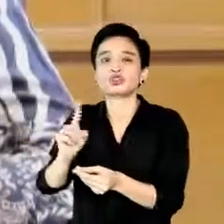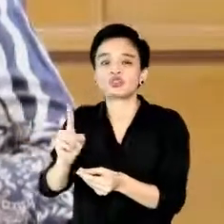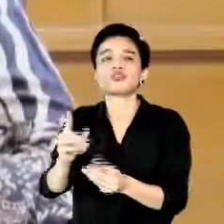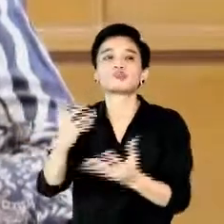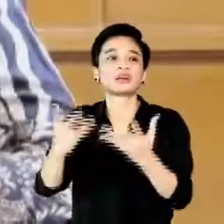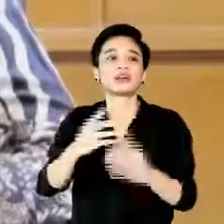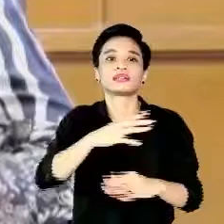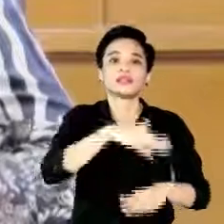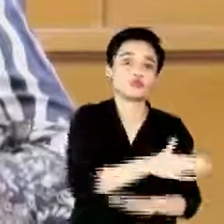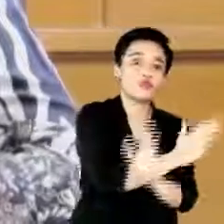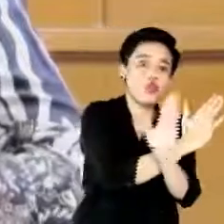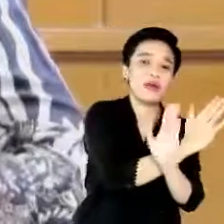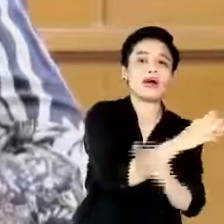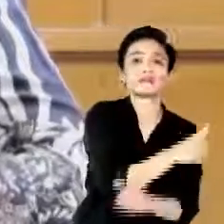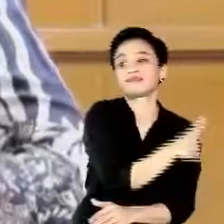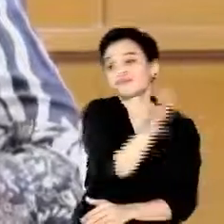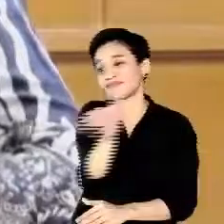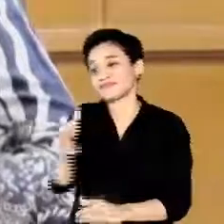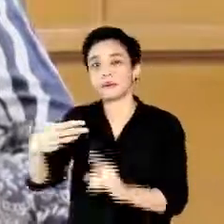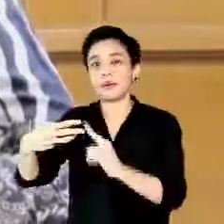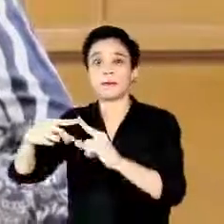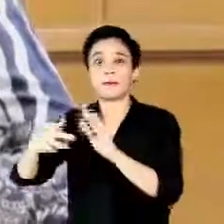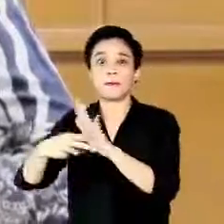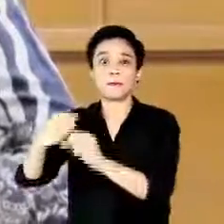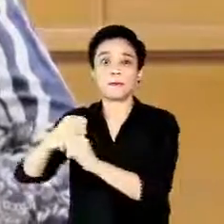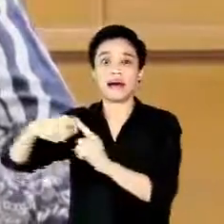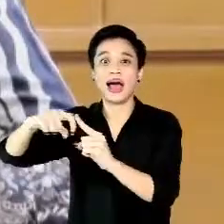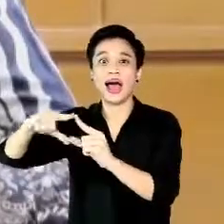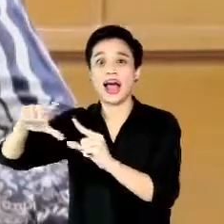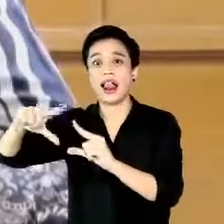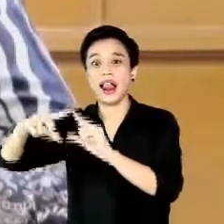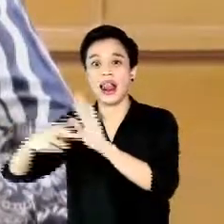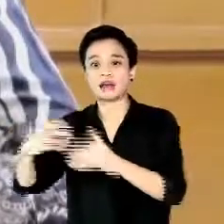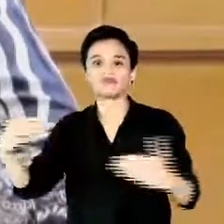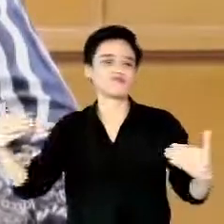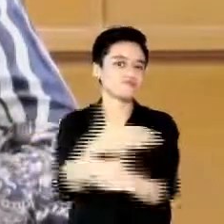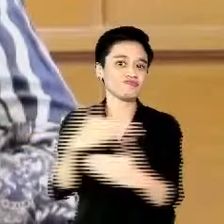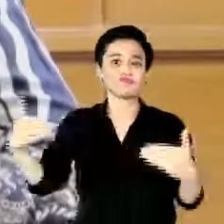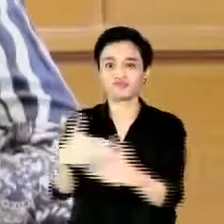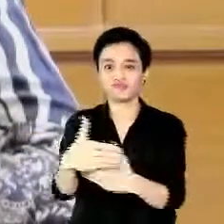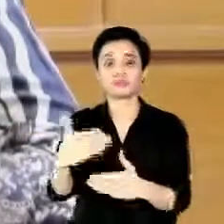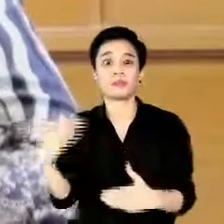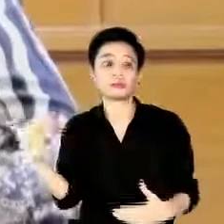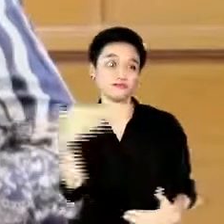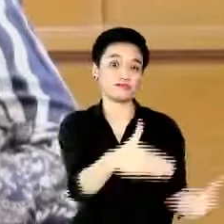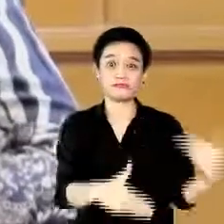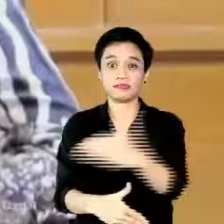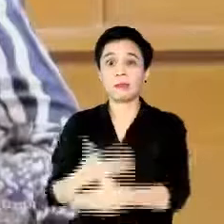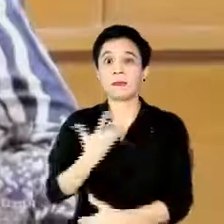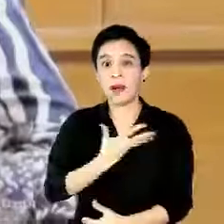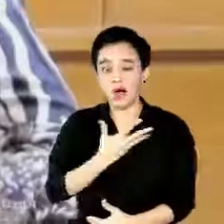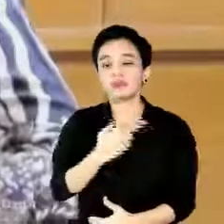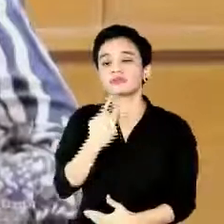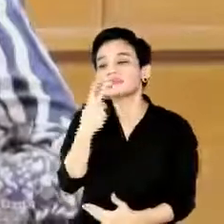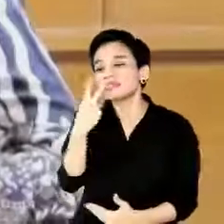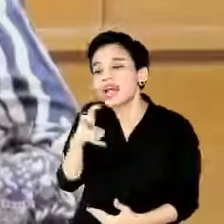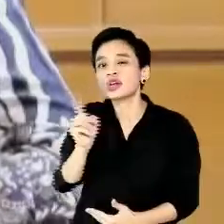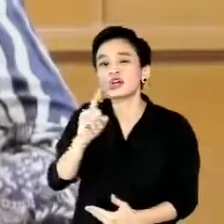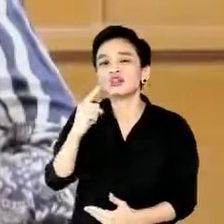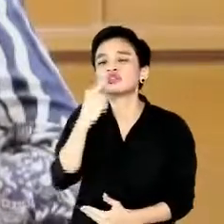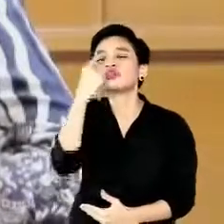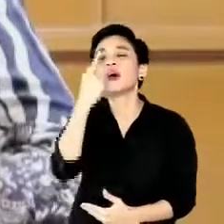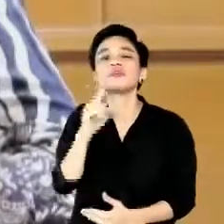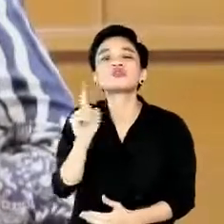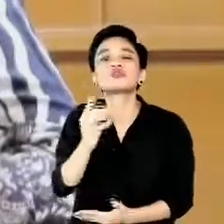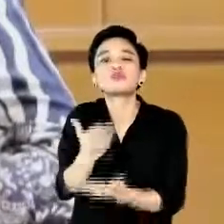Surabaya ke Bangkalan dan sebaliknya Nah ini mungkin juga akan menjadi pertimbangan apabila kita apabila